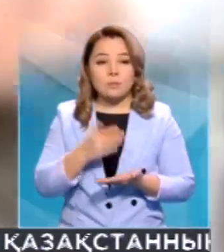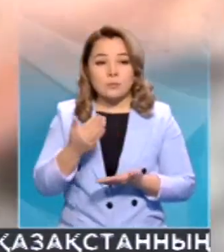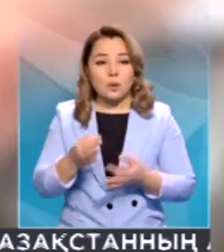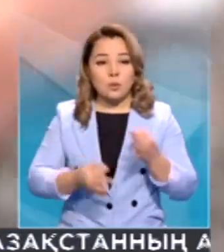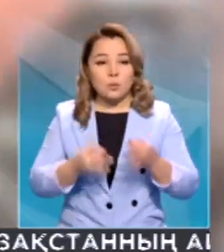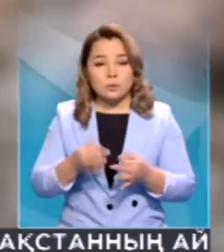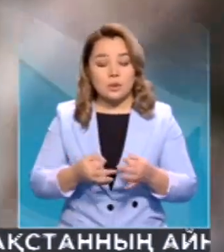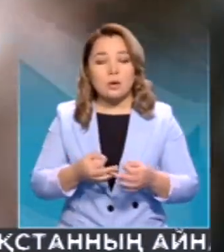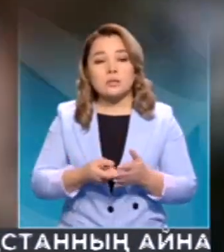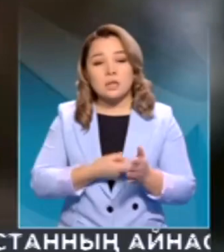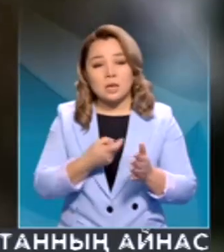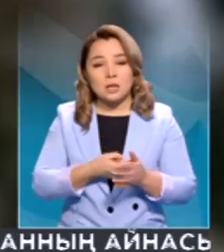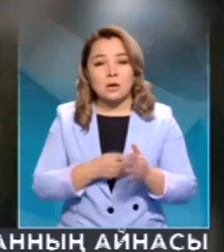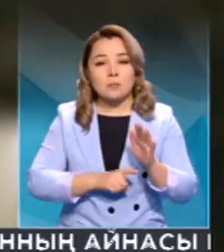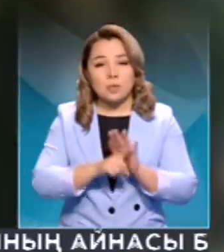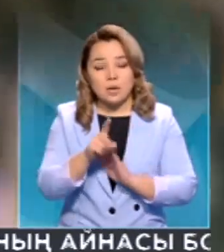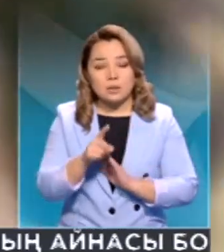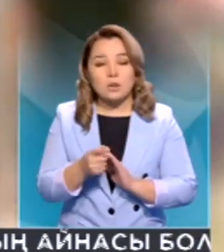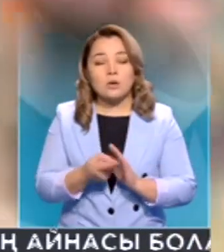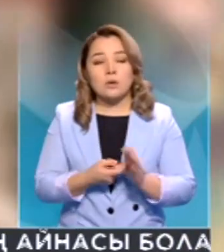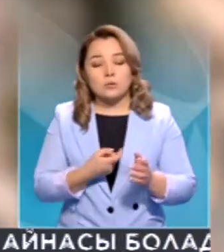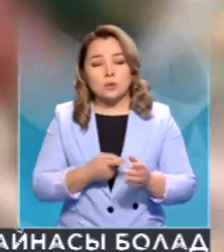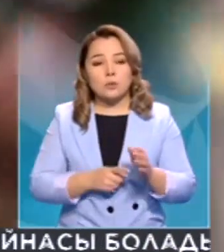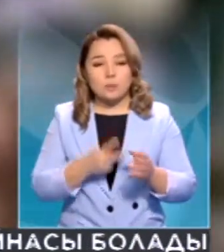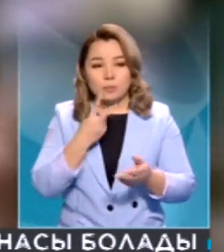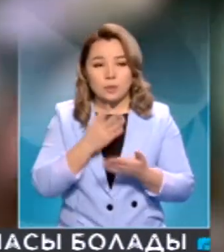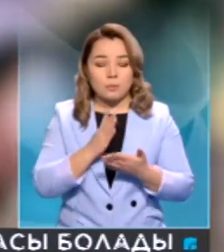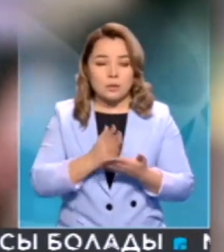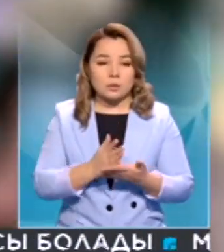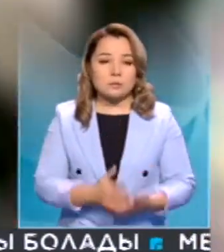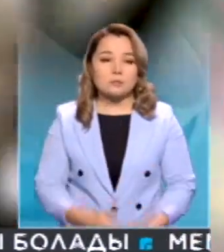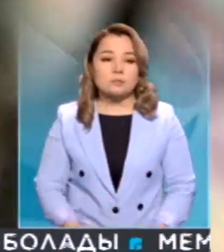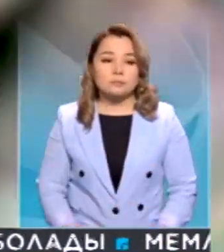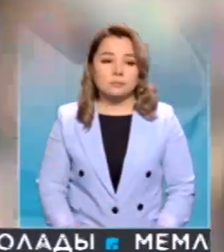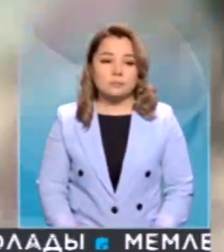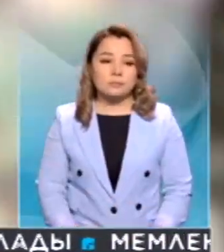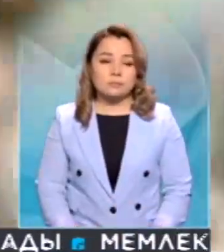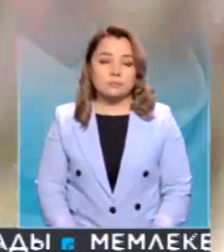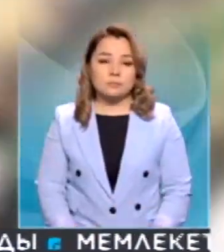сотқа қозғалып, сотқа дейінгі тергеу жұмыстары басталды.